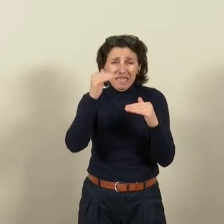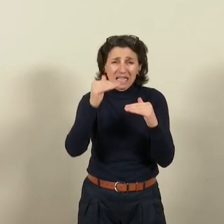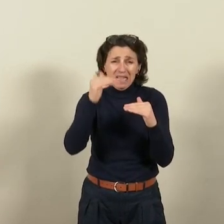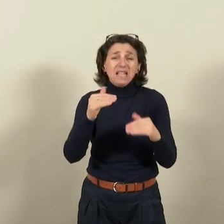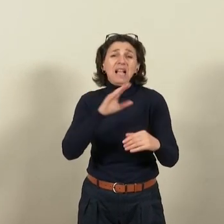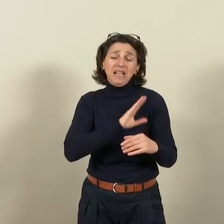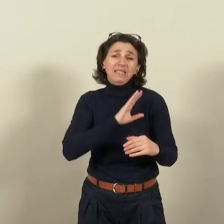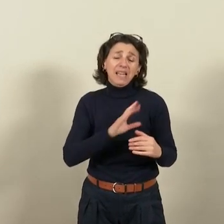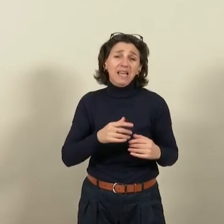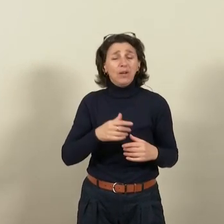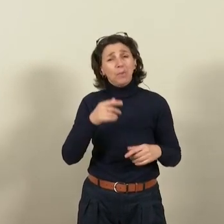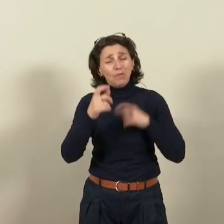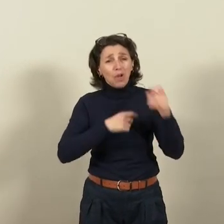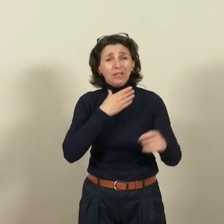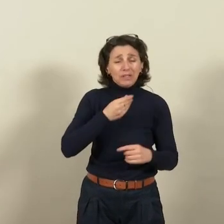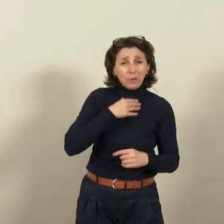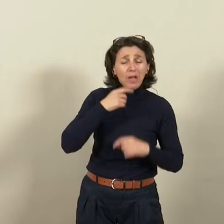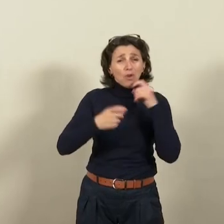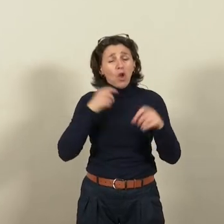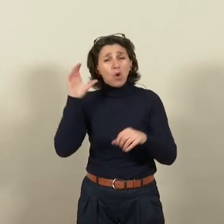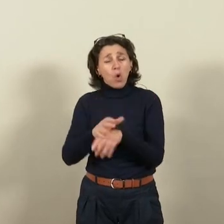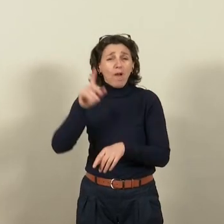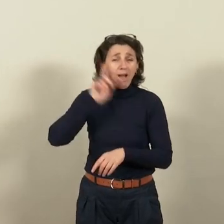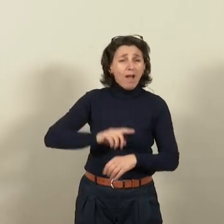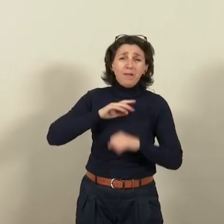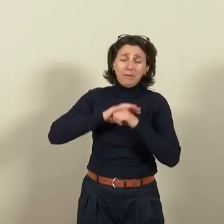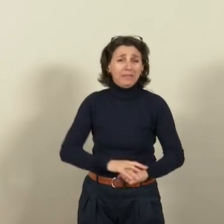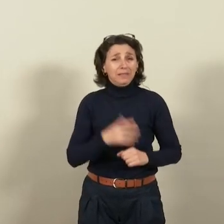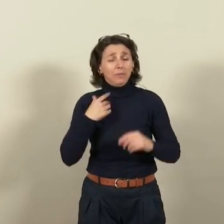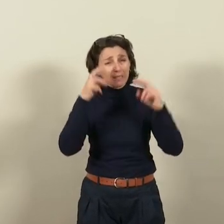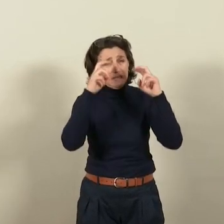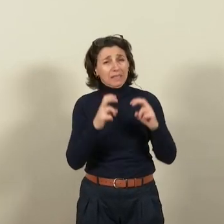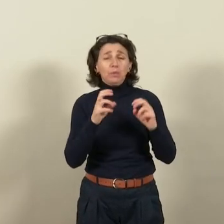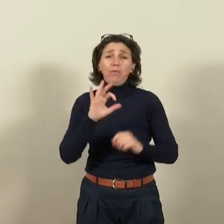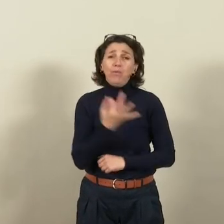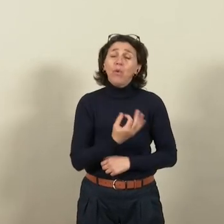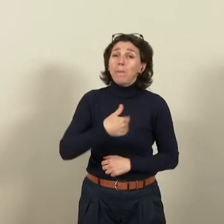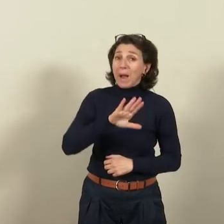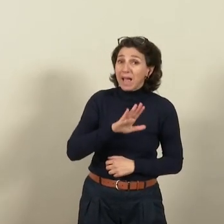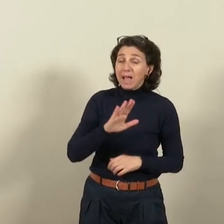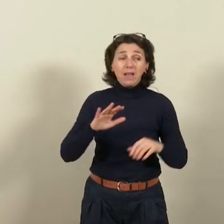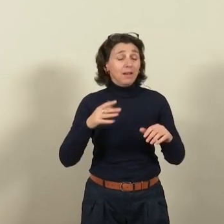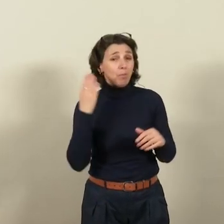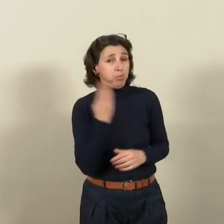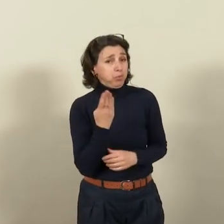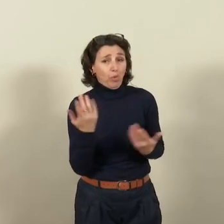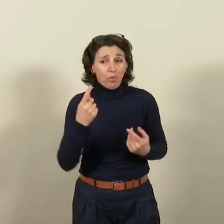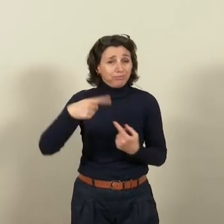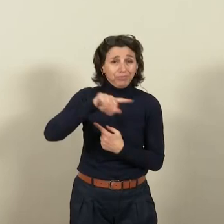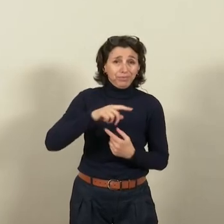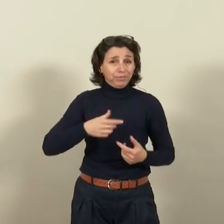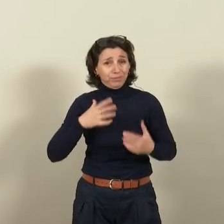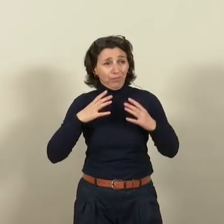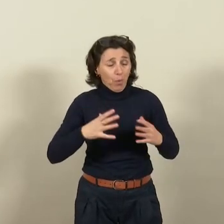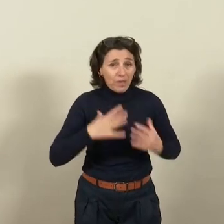sexuelles et sexistes et permettre une meilleure prise en charge la reconnaissance des victimes mais pour cela nous avons besoin de toutes les bonnes volontés de personnes